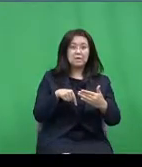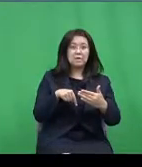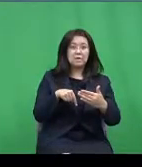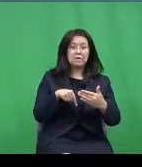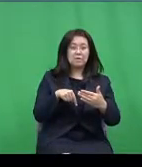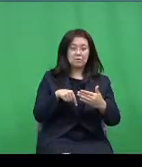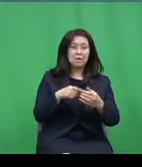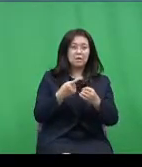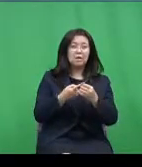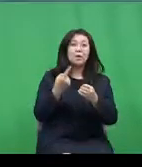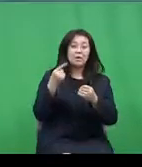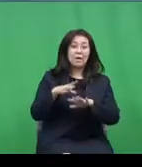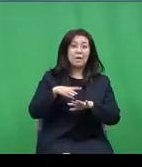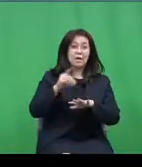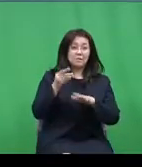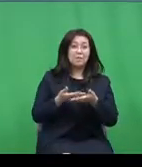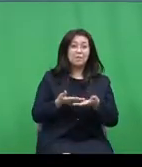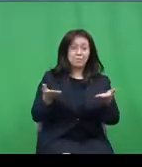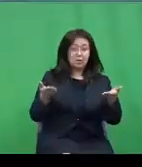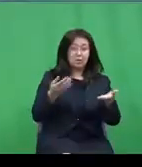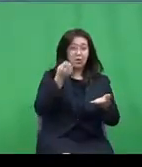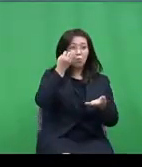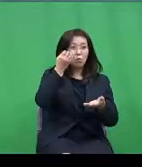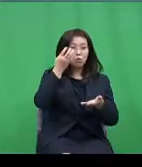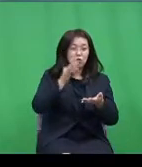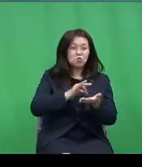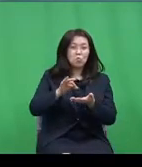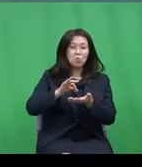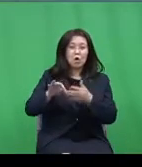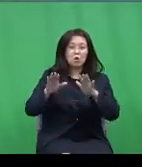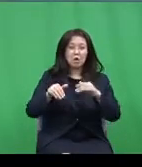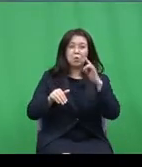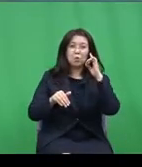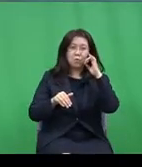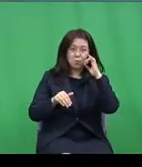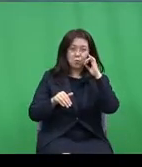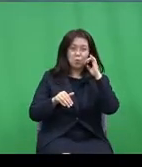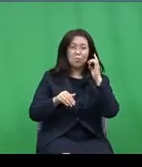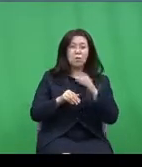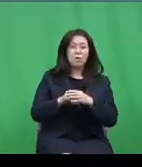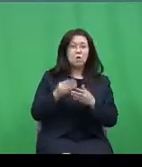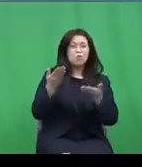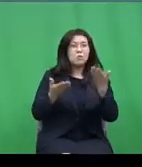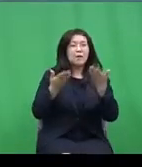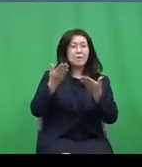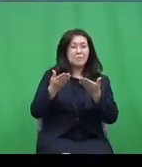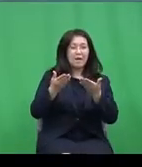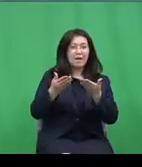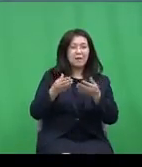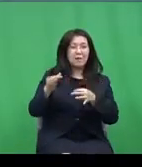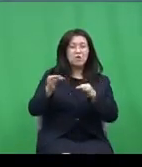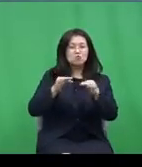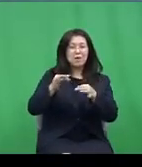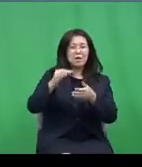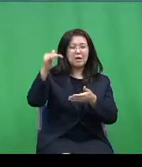は、昨年初デビューで、もの珍しさもあったと思うんですが、それに比べると、売れ行きが落ちてるというよりは、